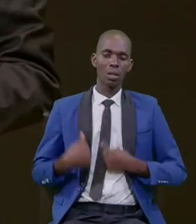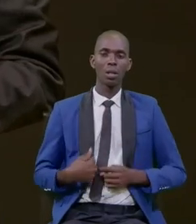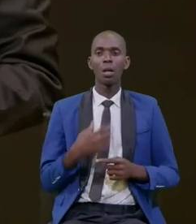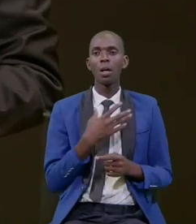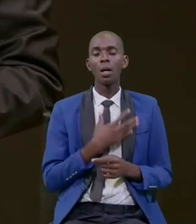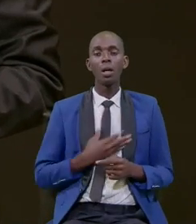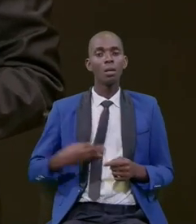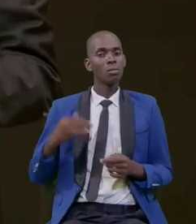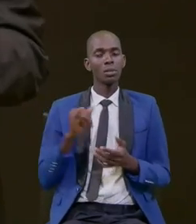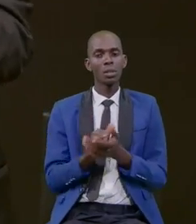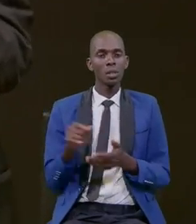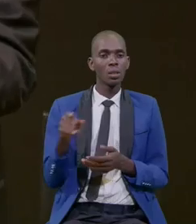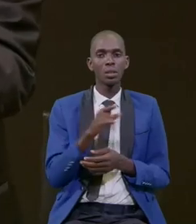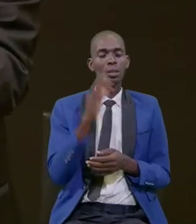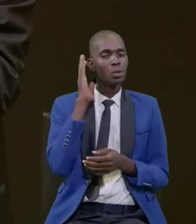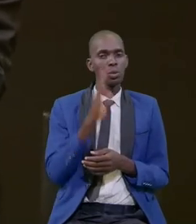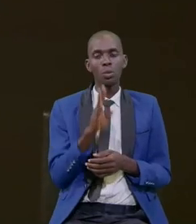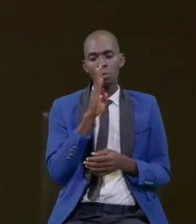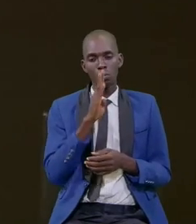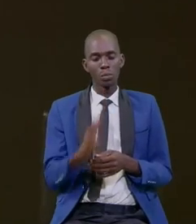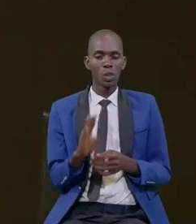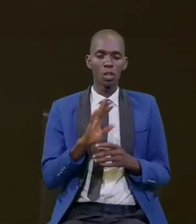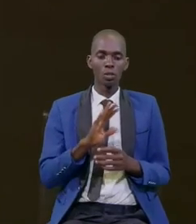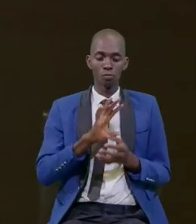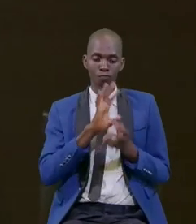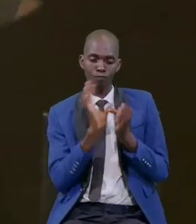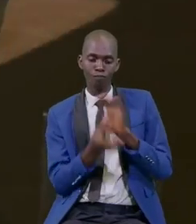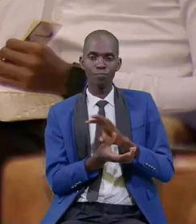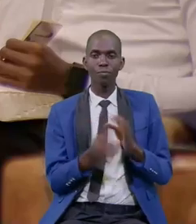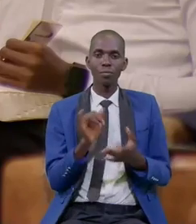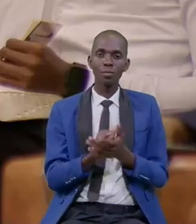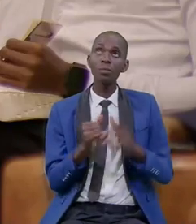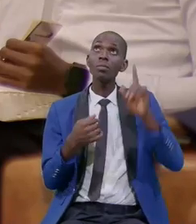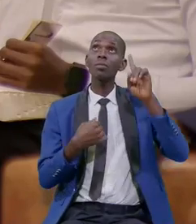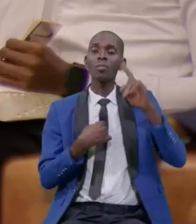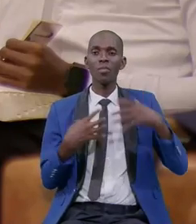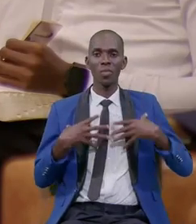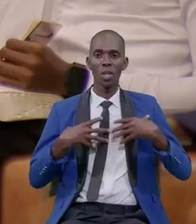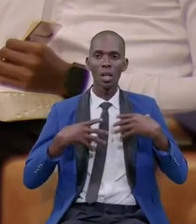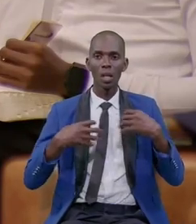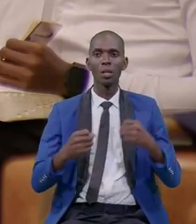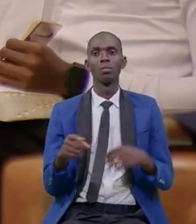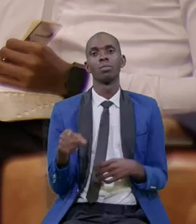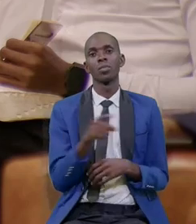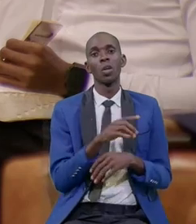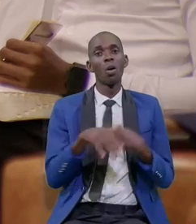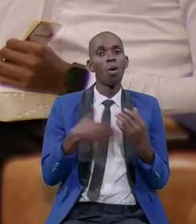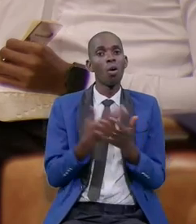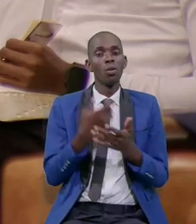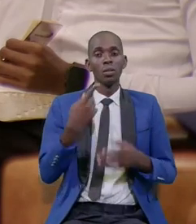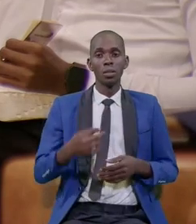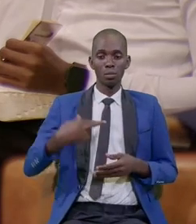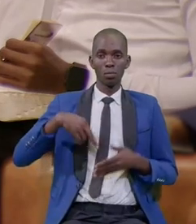se convertissent et que je ne les guérisse. Tous ces pharisiens qui